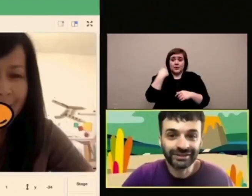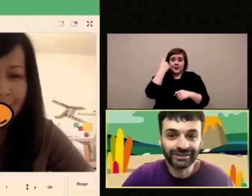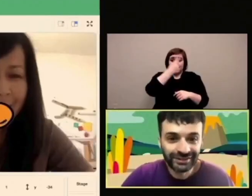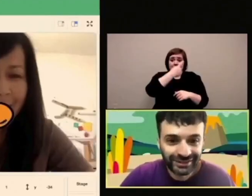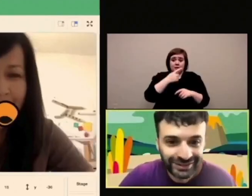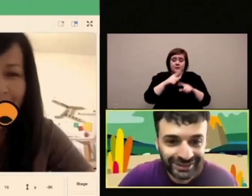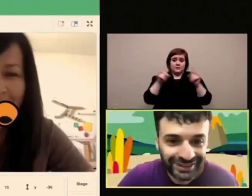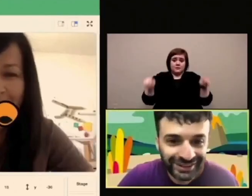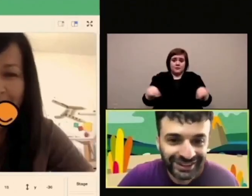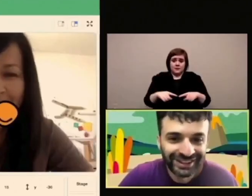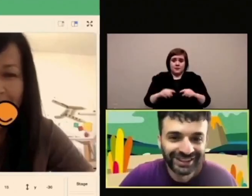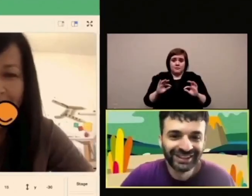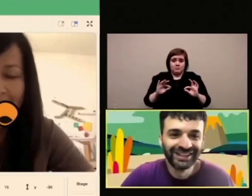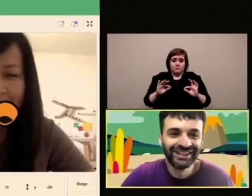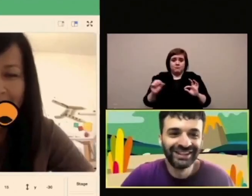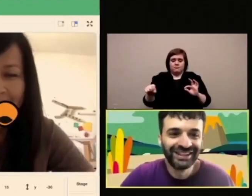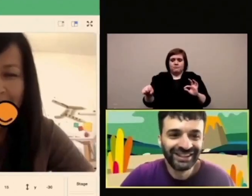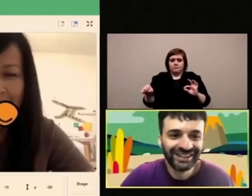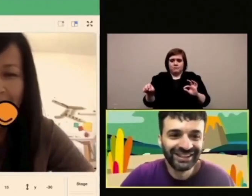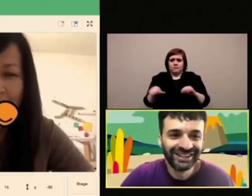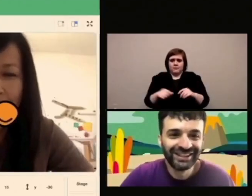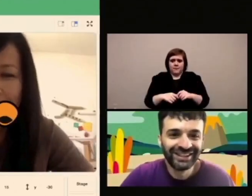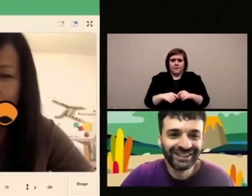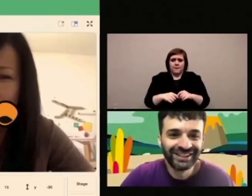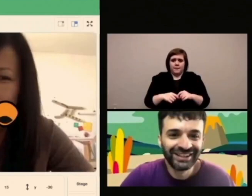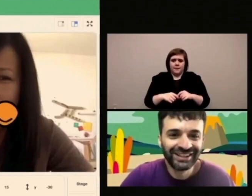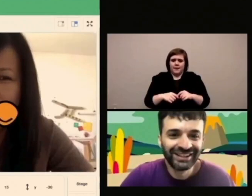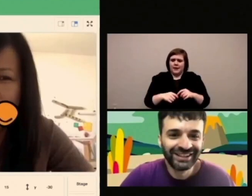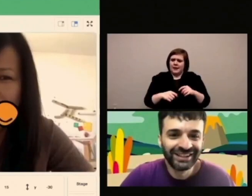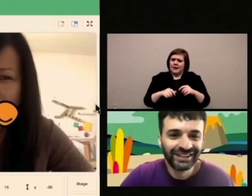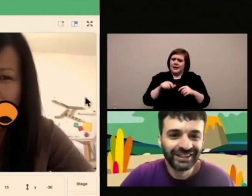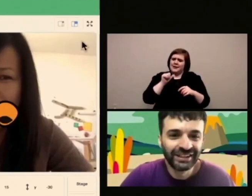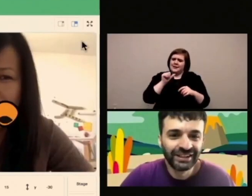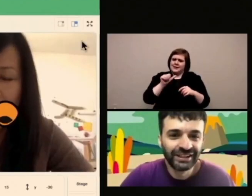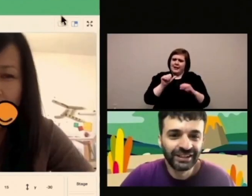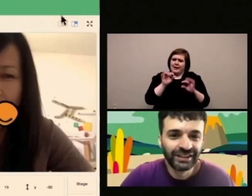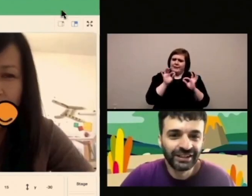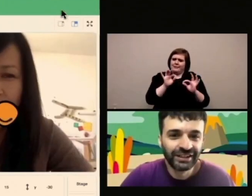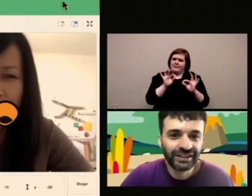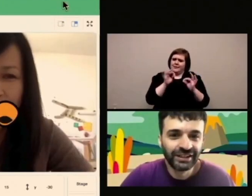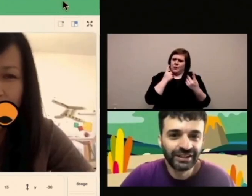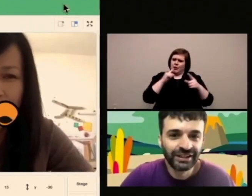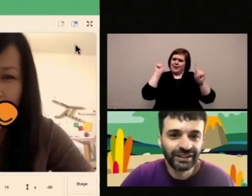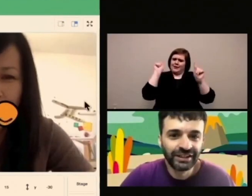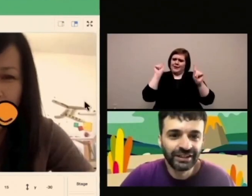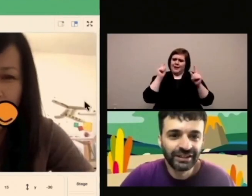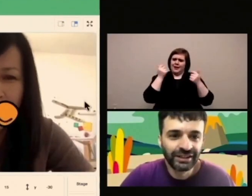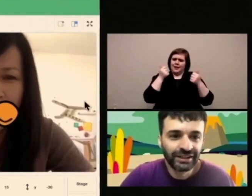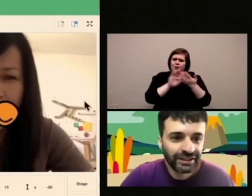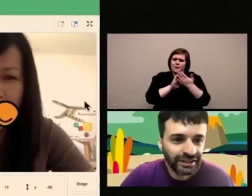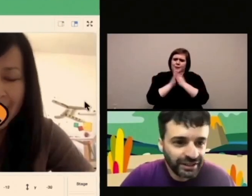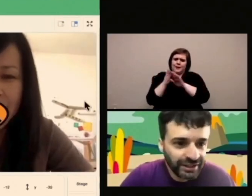ci provo con il mio stavo cercando ok vedete lo schermo si